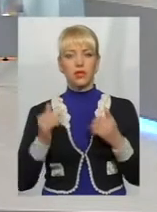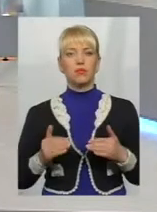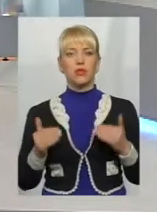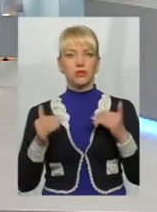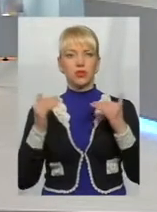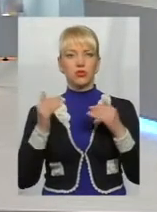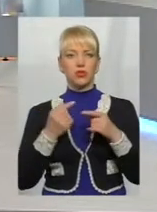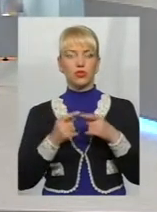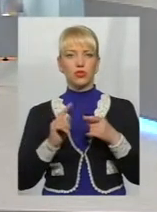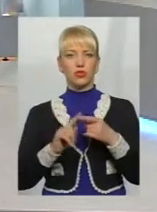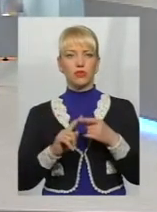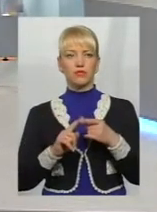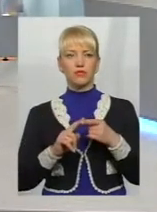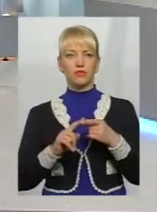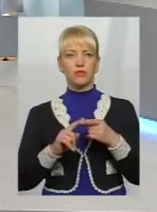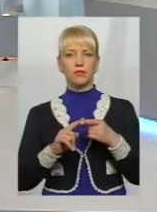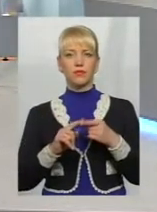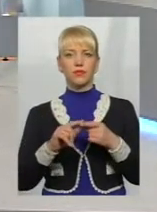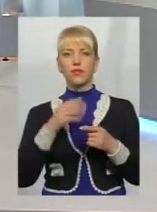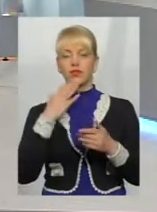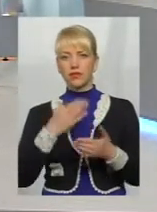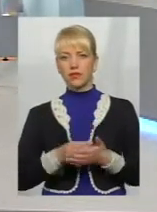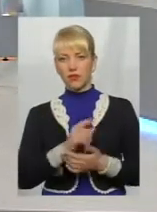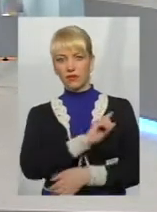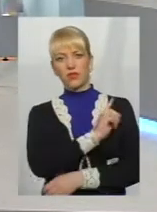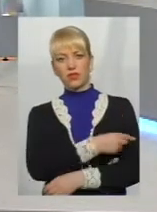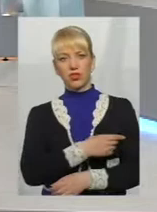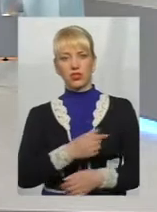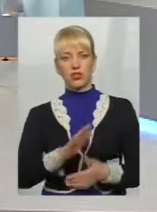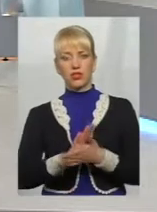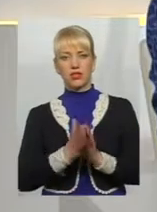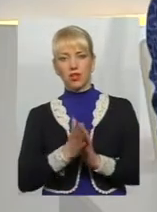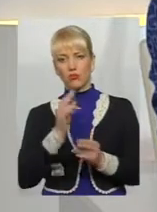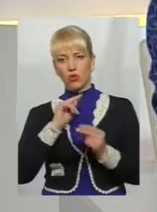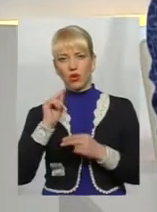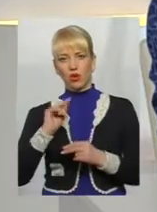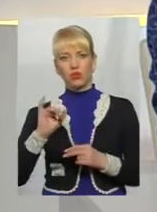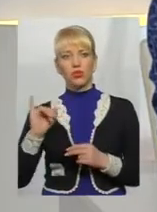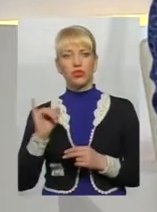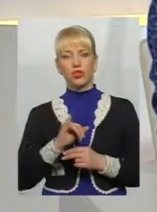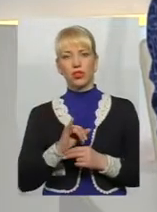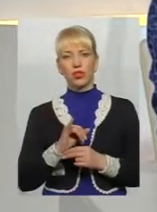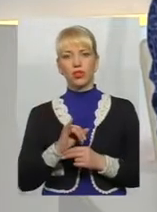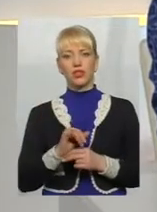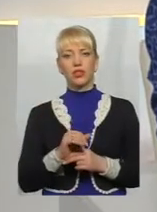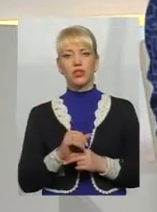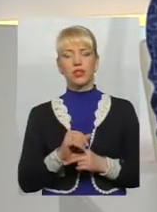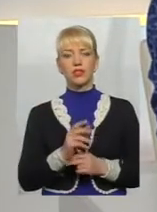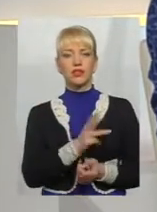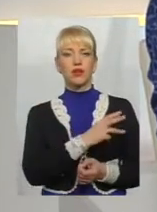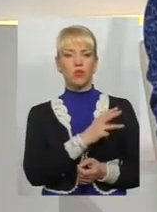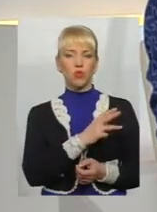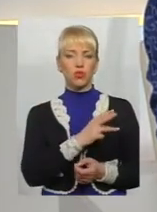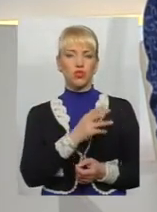підвищуючи цим самим і свій фізичний стан покращуючи, і, скажімо так, стимулюючи